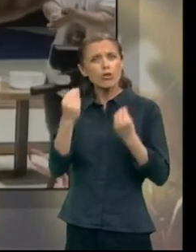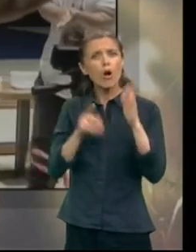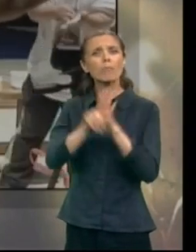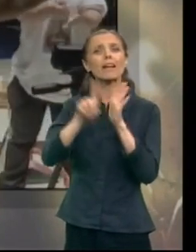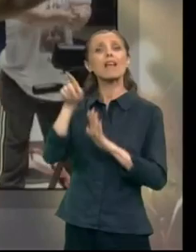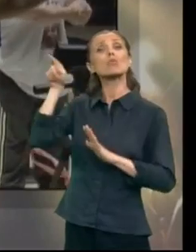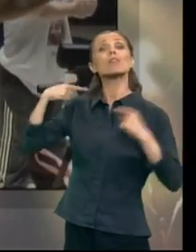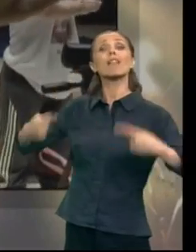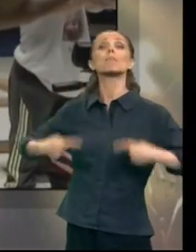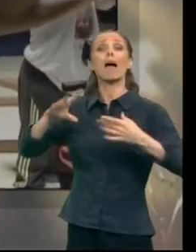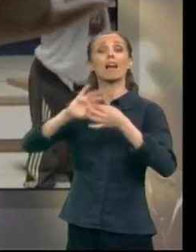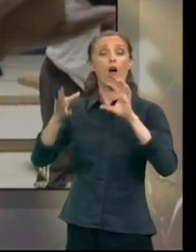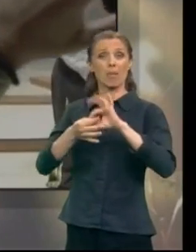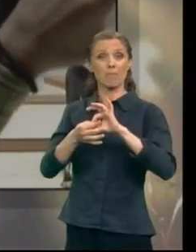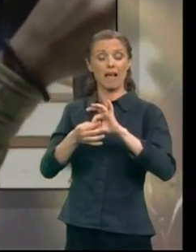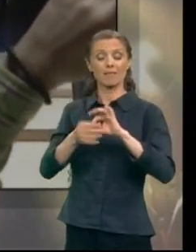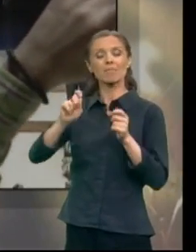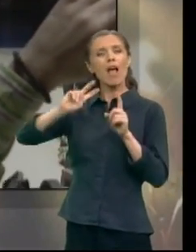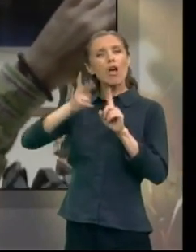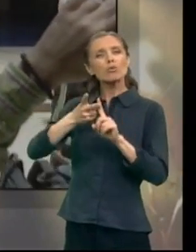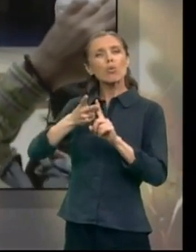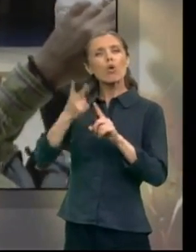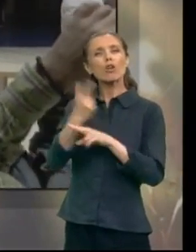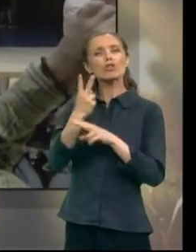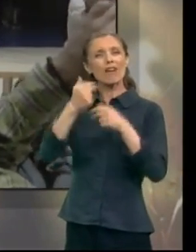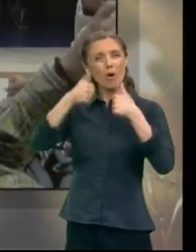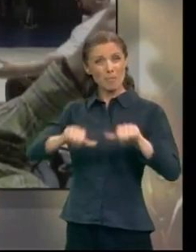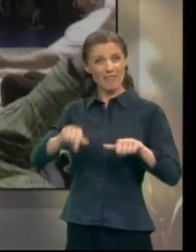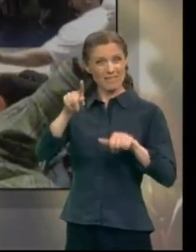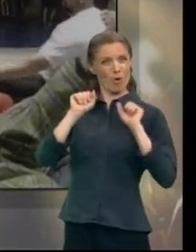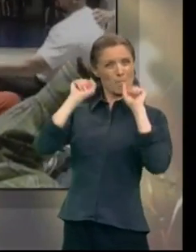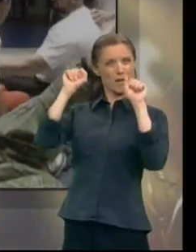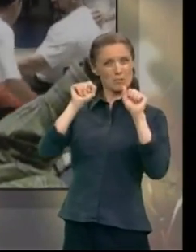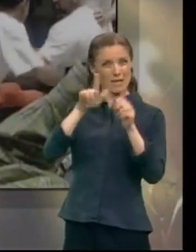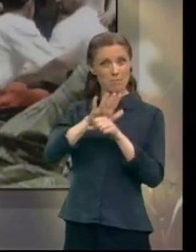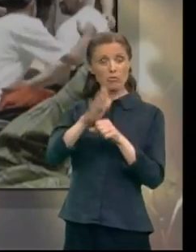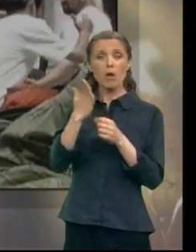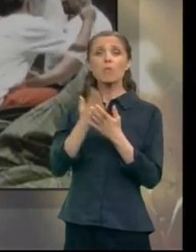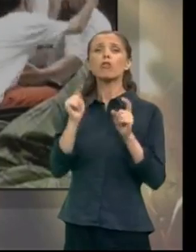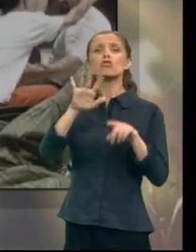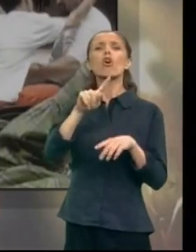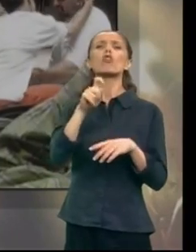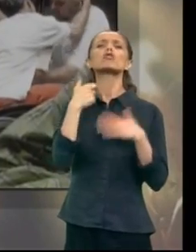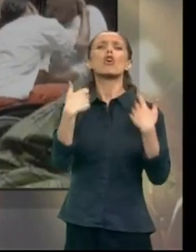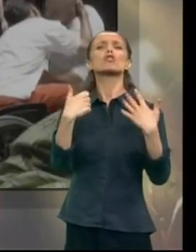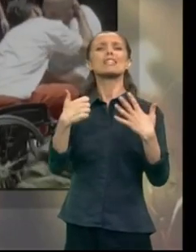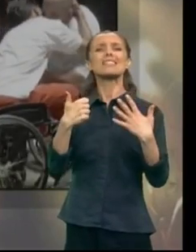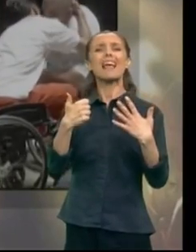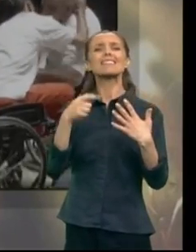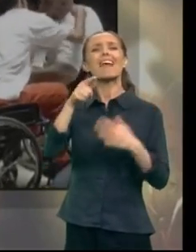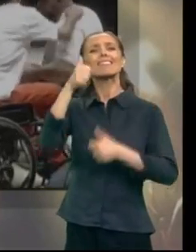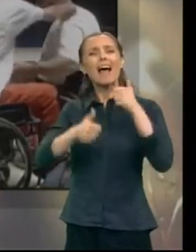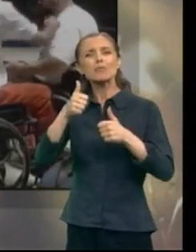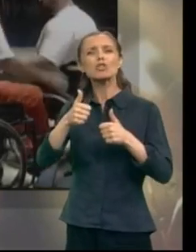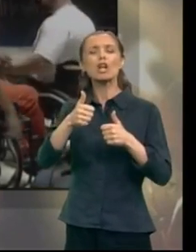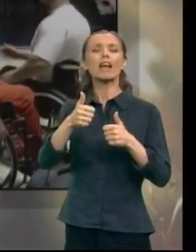paraolimpijadi. Drugo državno prvenstvo u bench pressu u Paraćinu okupilo je oko 160 takmičara iz Srbije iz 30 gradova i gosti